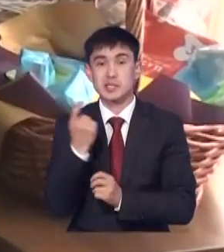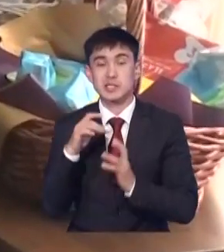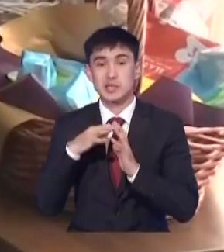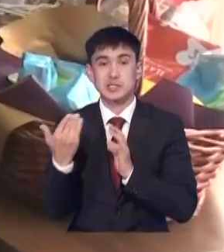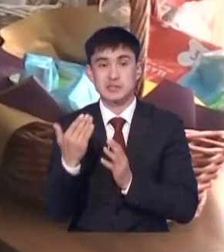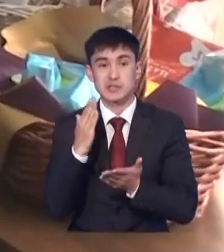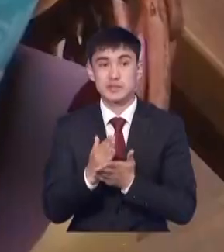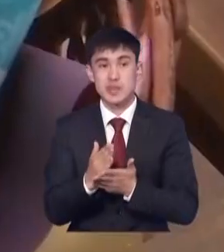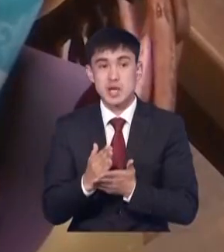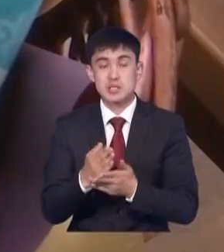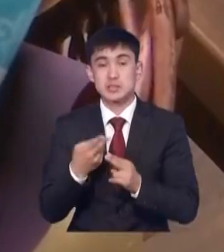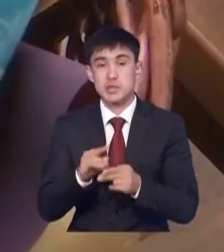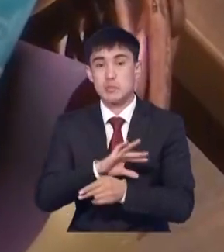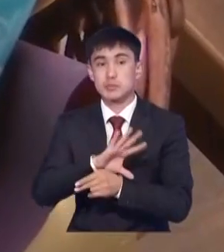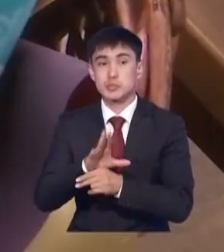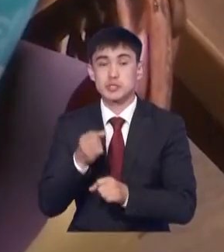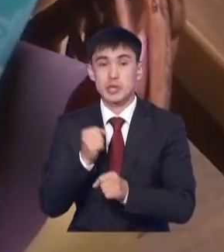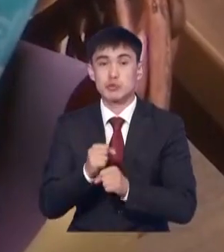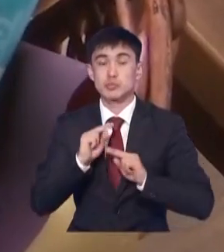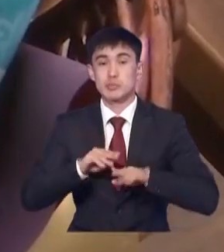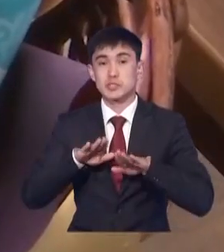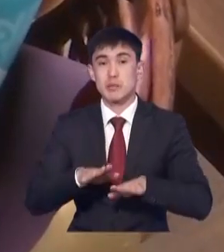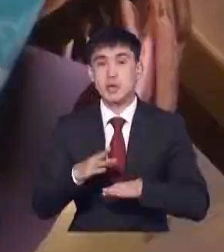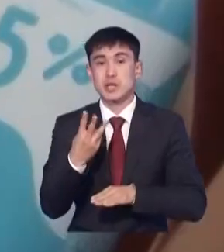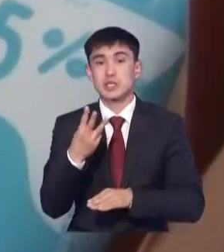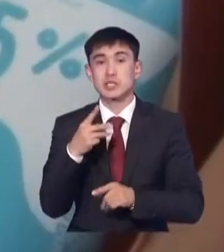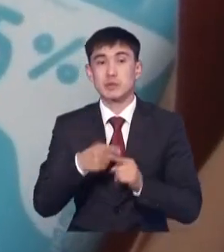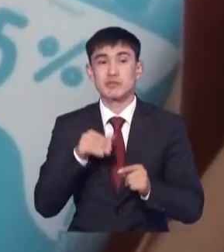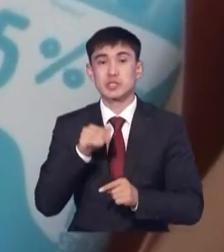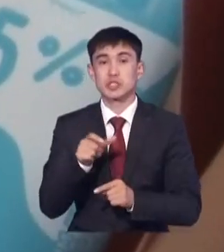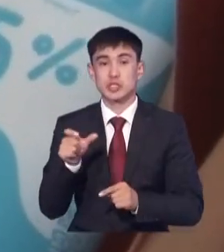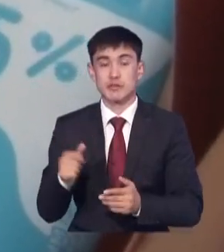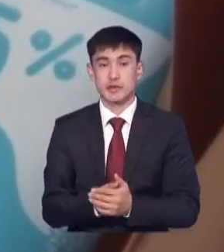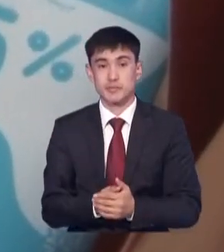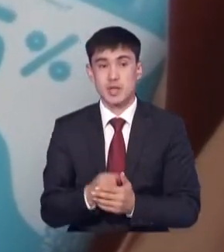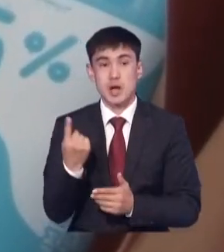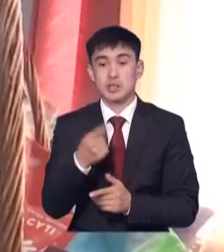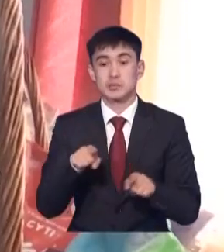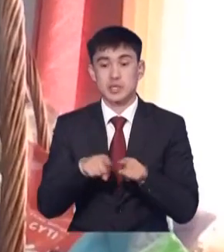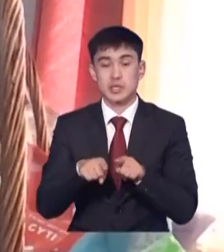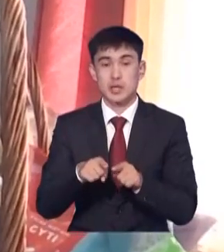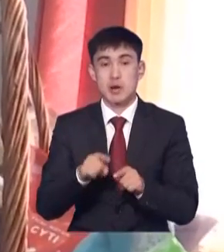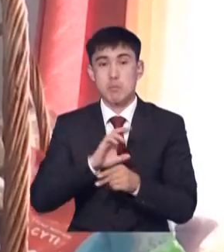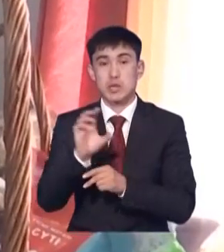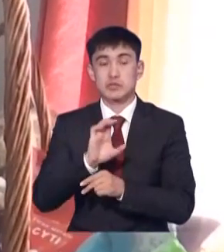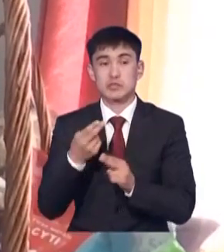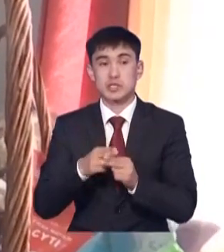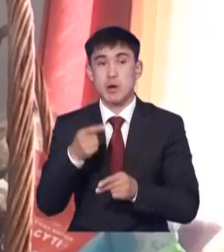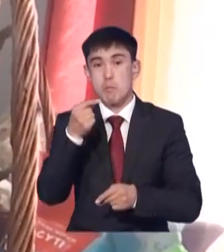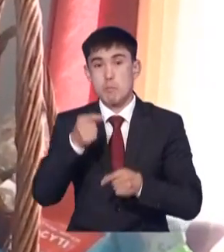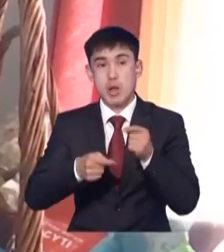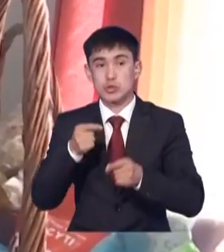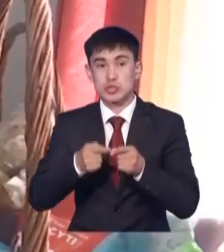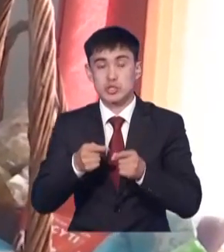крестьянские хозяйства, тем самым обеспечивая рабочими местами около 3500 человек. Одним из таких производств является молочный